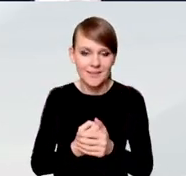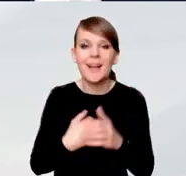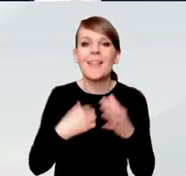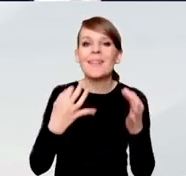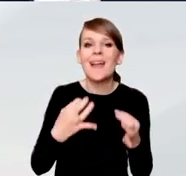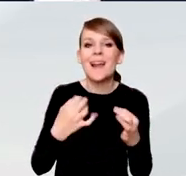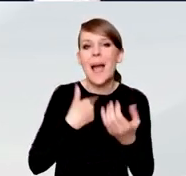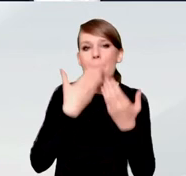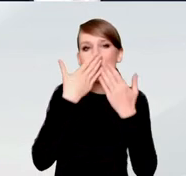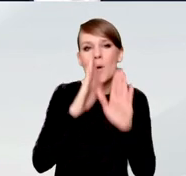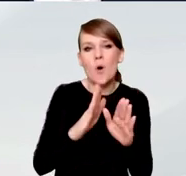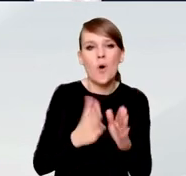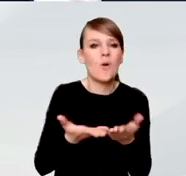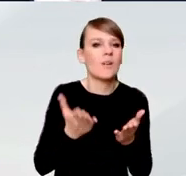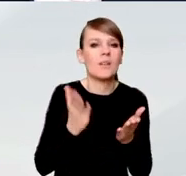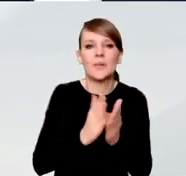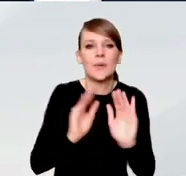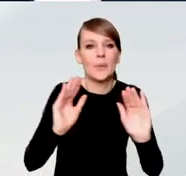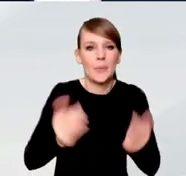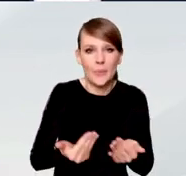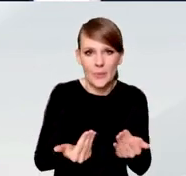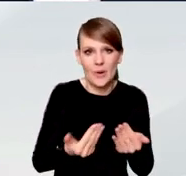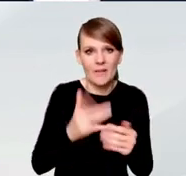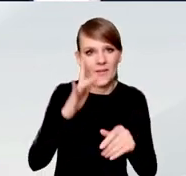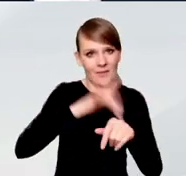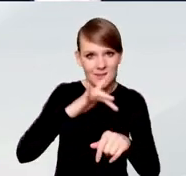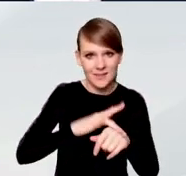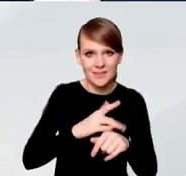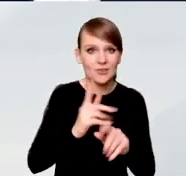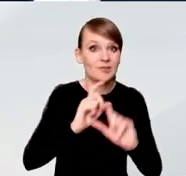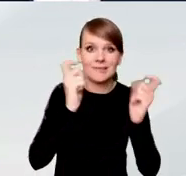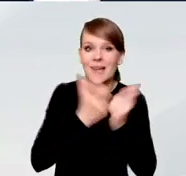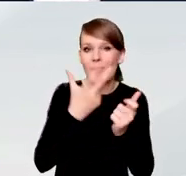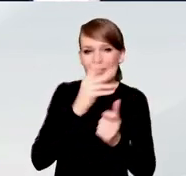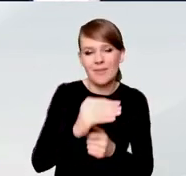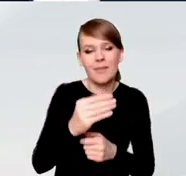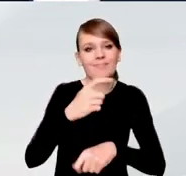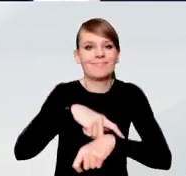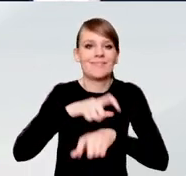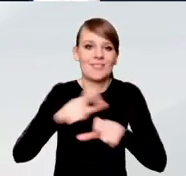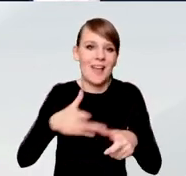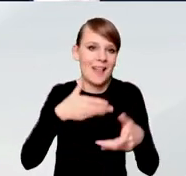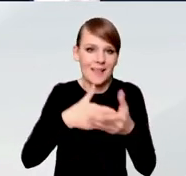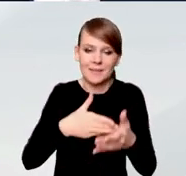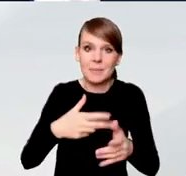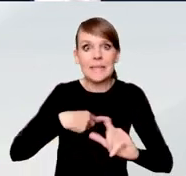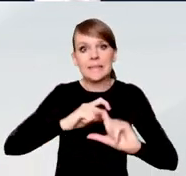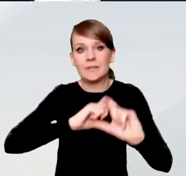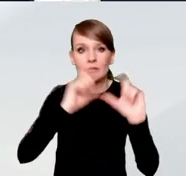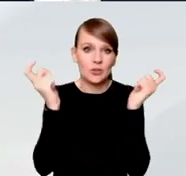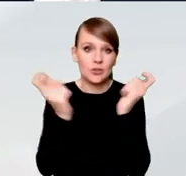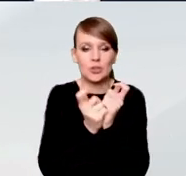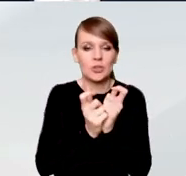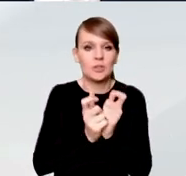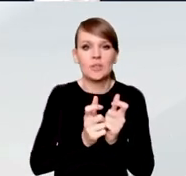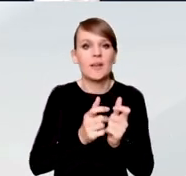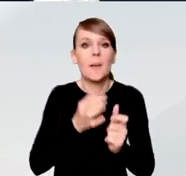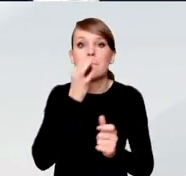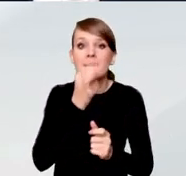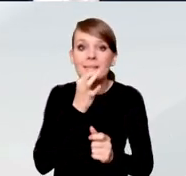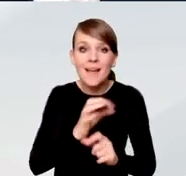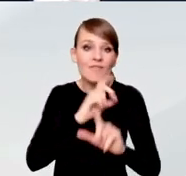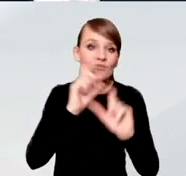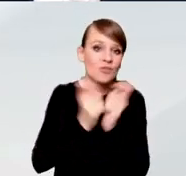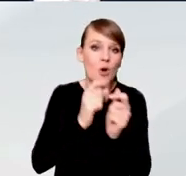tylko część. Ze względu na limity czasowe nie byłam w stanie przedstawić Państwu wszystkich pytań, wszystkich